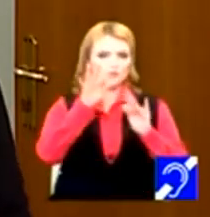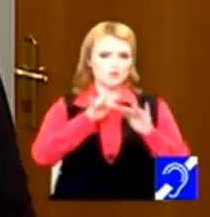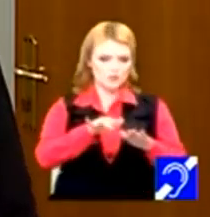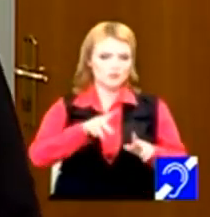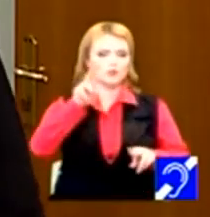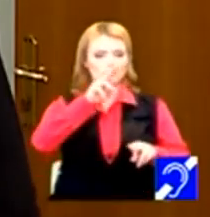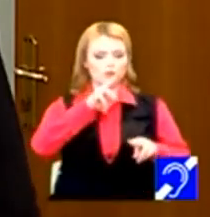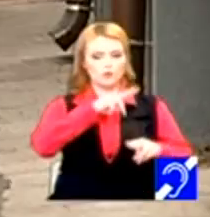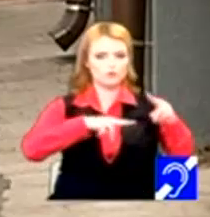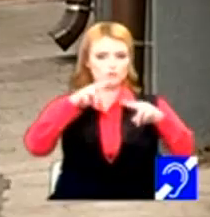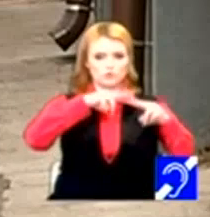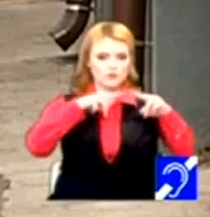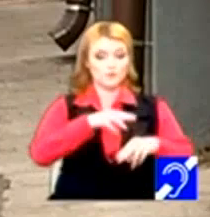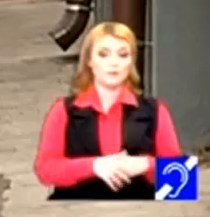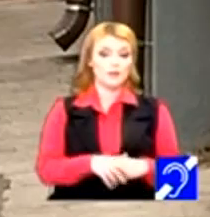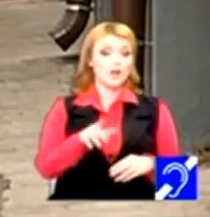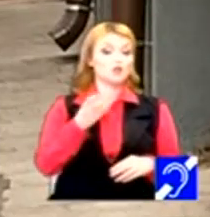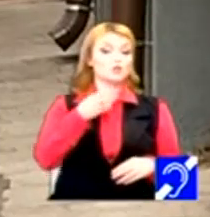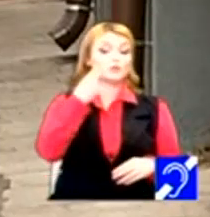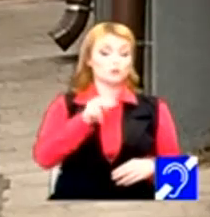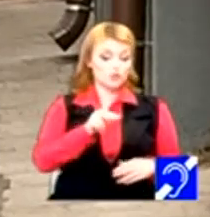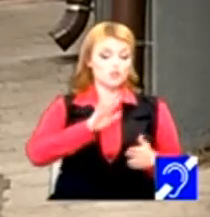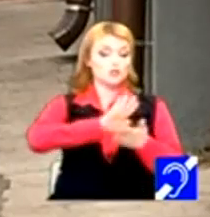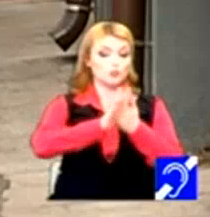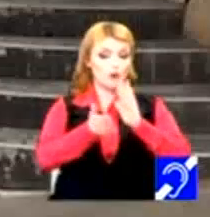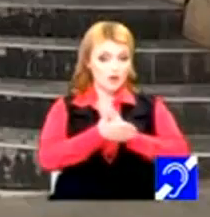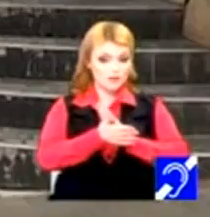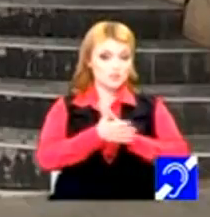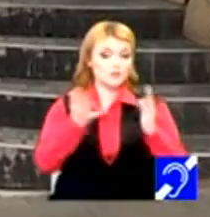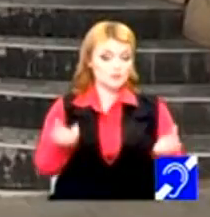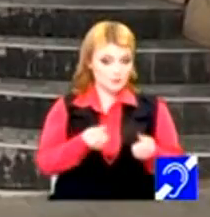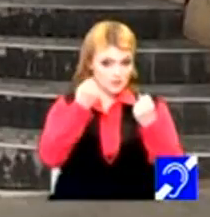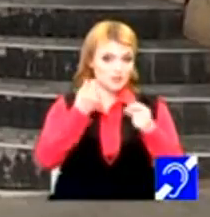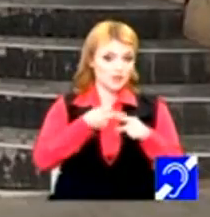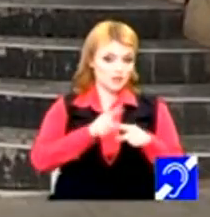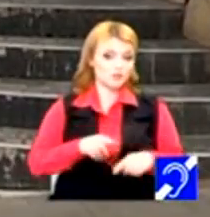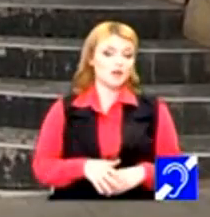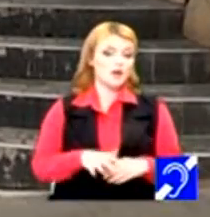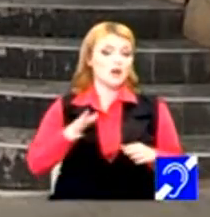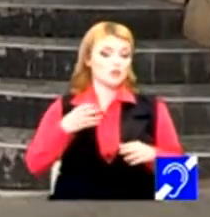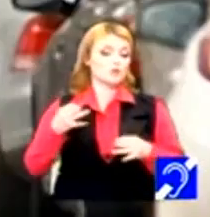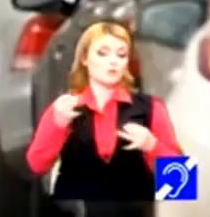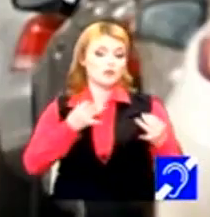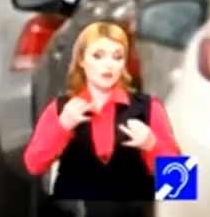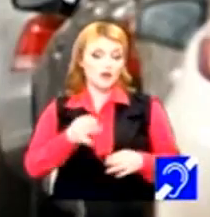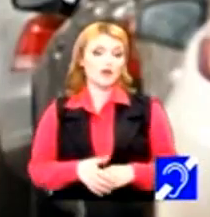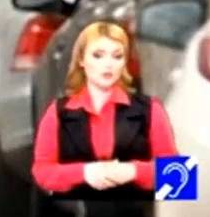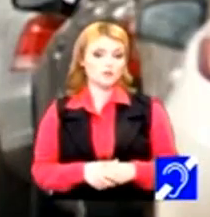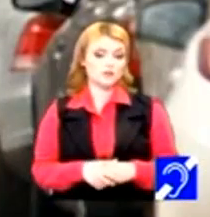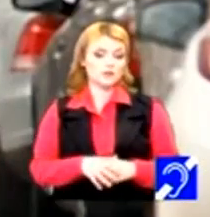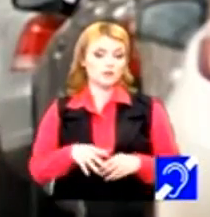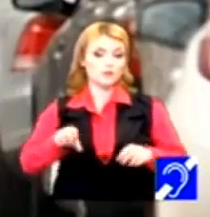construcție a parcărilor multietajate. Pentru a mai salva situația, primăria duce tratative cu reprezentanții Parlamentului pentru a oferi 3 din cele